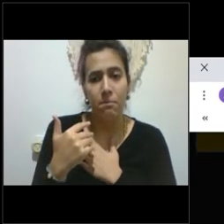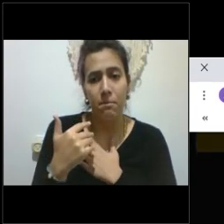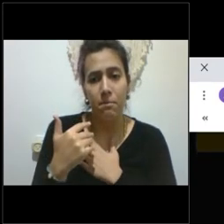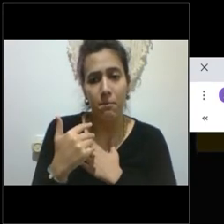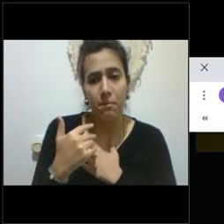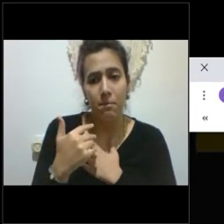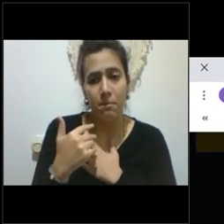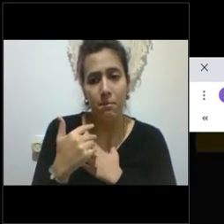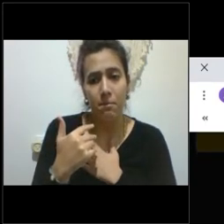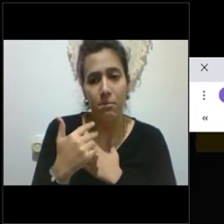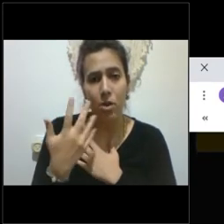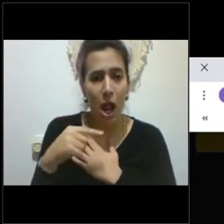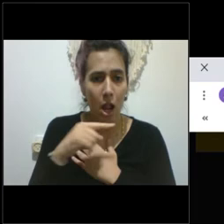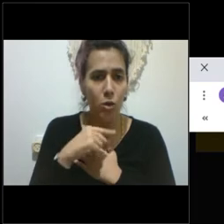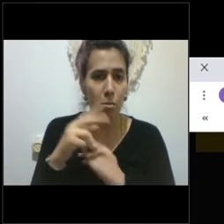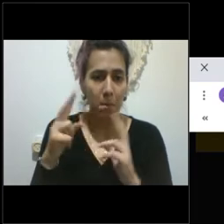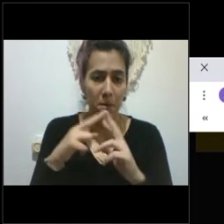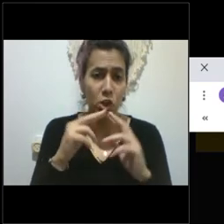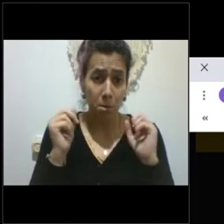הבסיסיים,